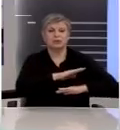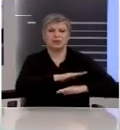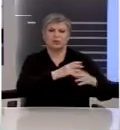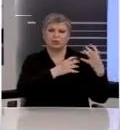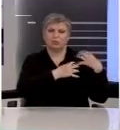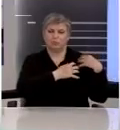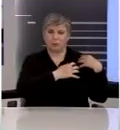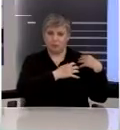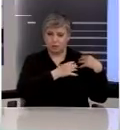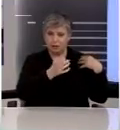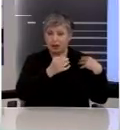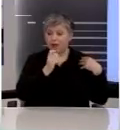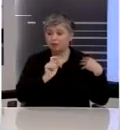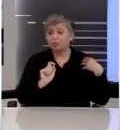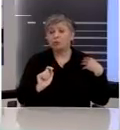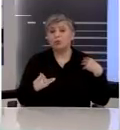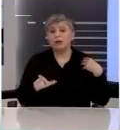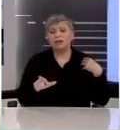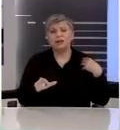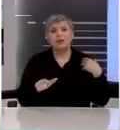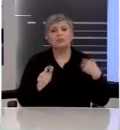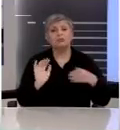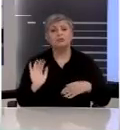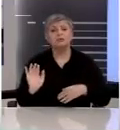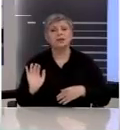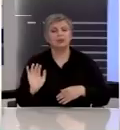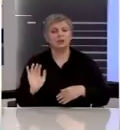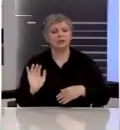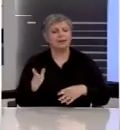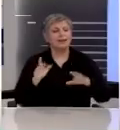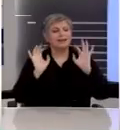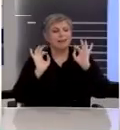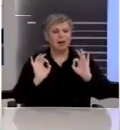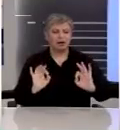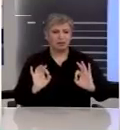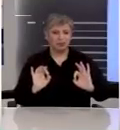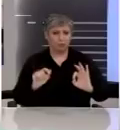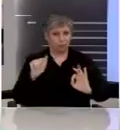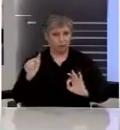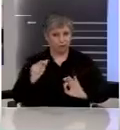για να διαπιστωθεί η αυθεντικότητα αυτής της εξουσιοδότησης.